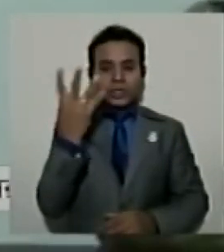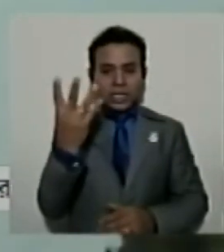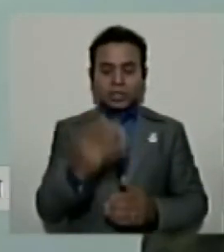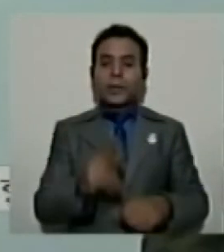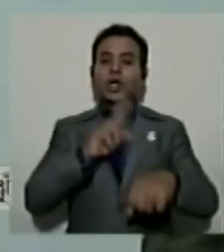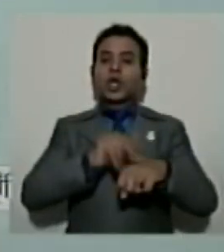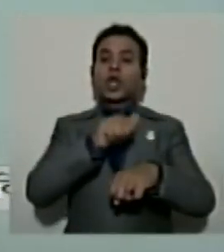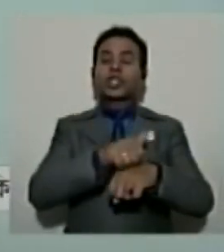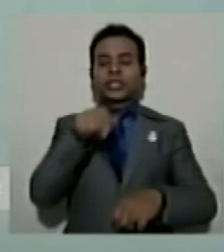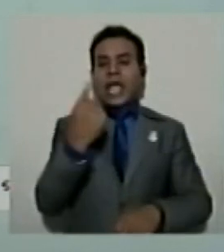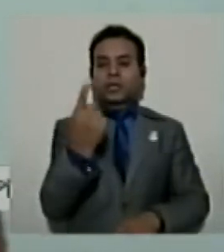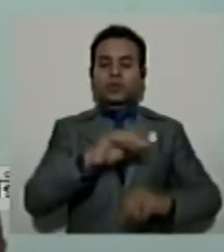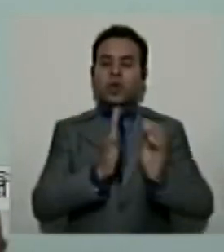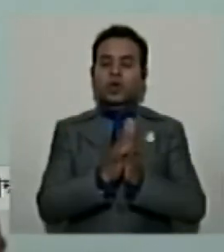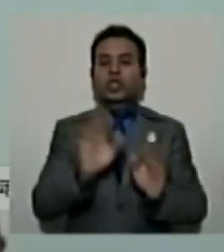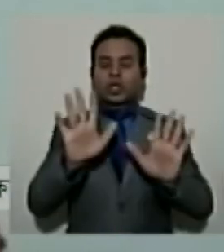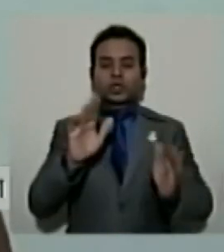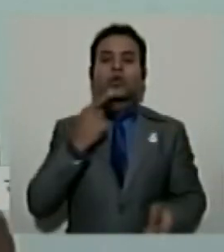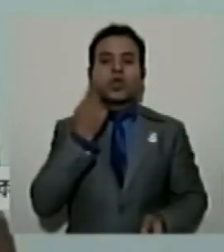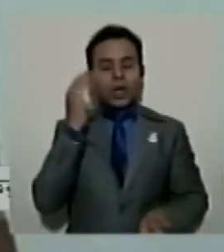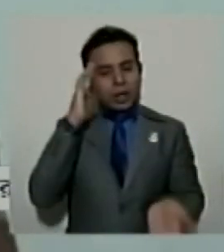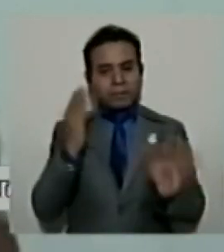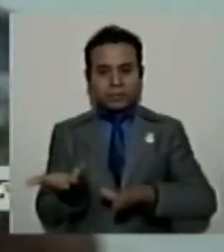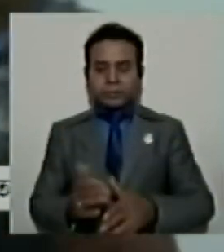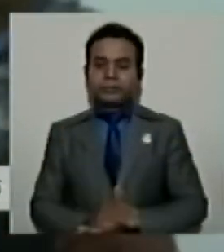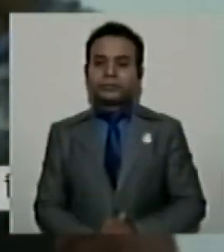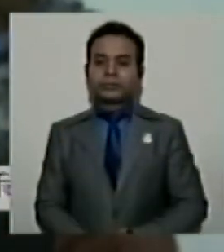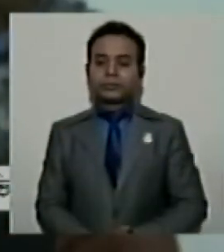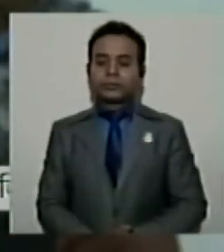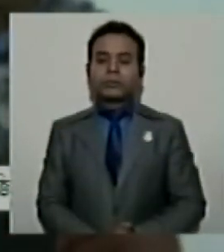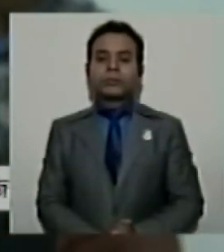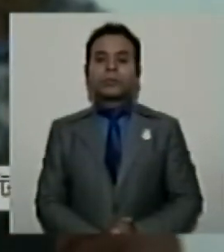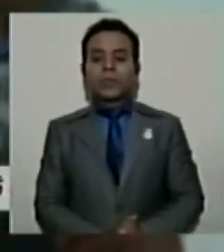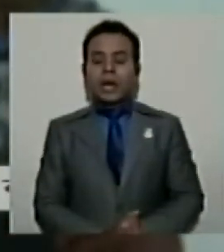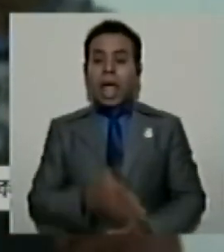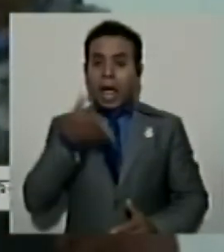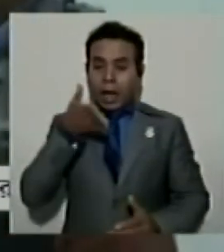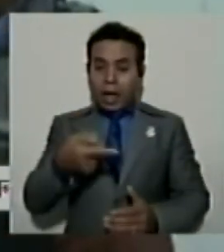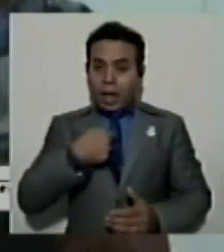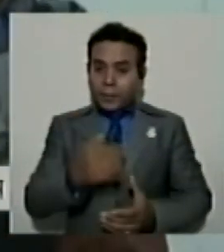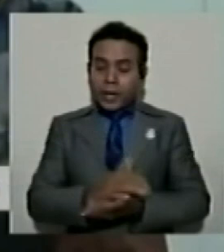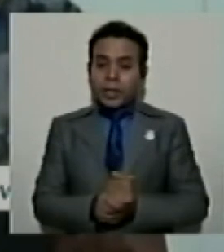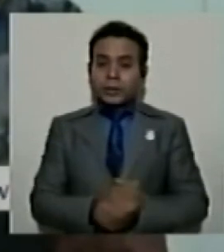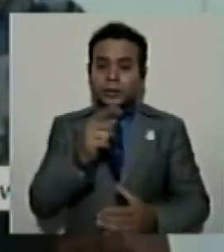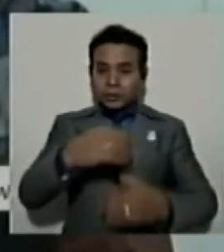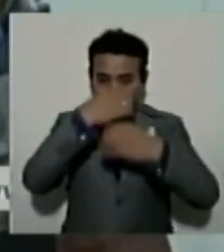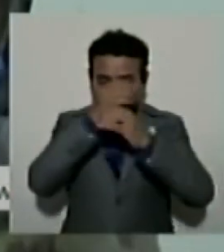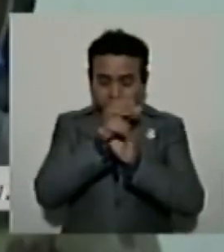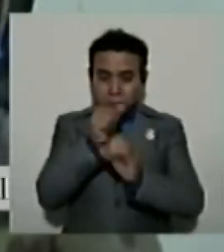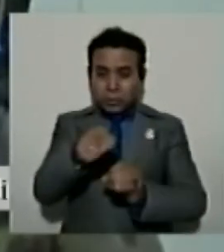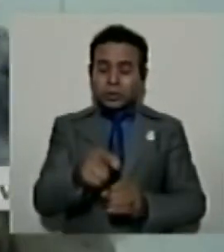আমরা যে কেসগুলো, যে পজিটিভ যেগুলো শনাক্ত করতে পেরেছি এর মধ্যে আমরা বিশেষভাবে নজর দেখতে পাচ্ছি